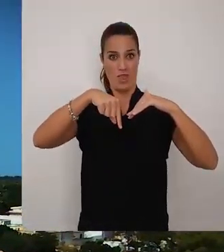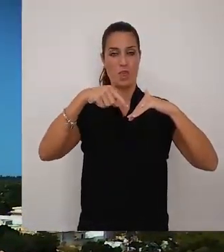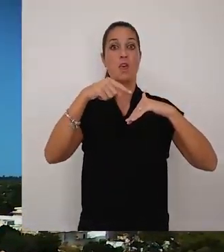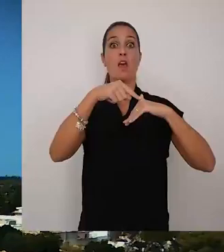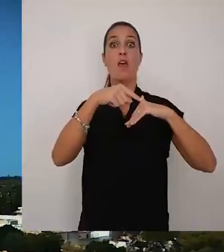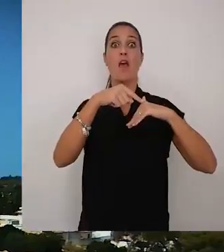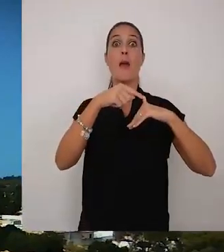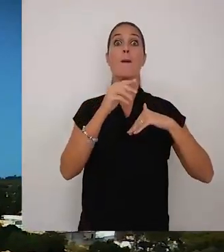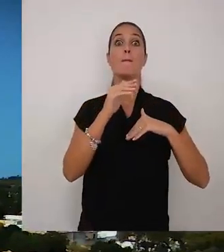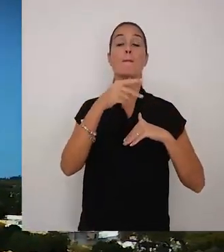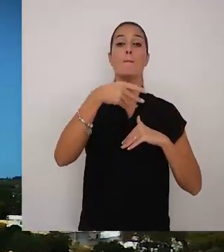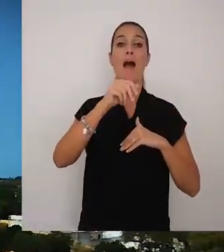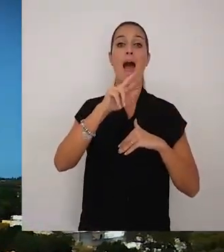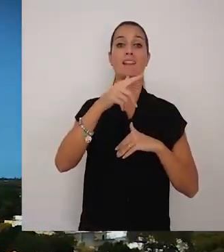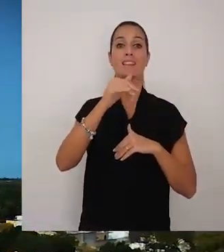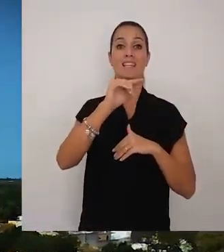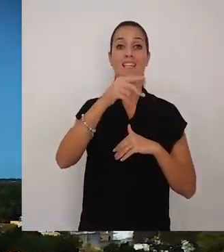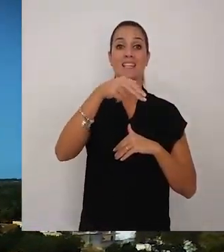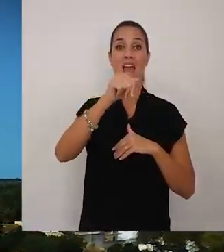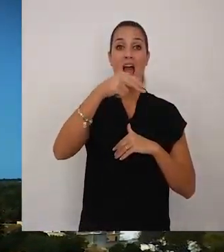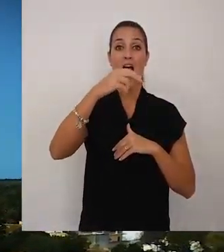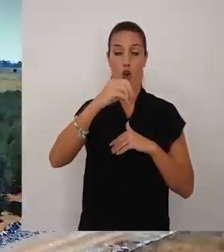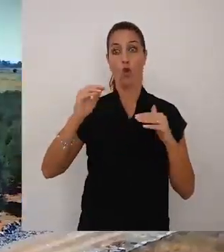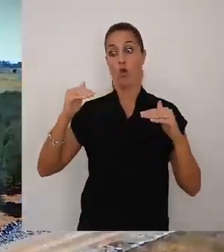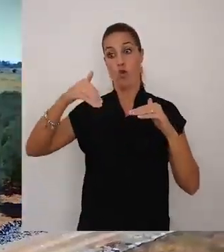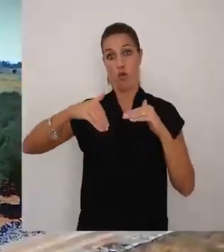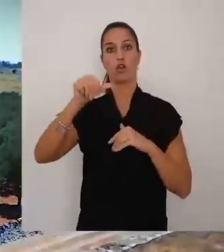Martignano e dalla Serra di Soleto.